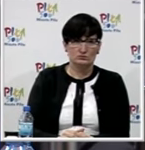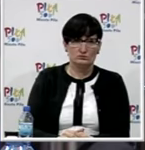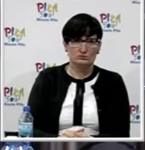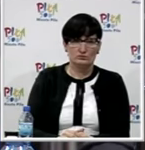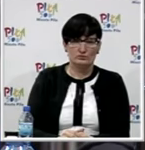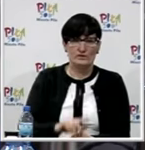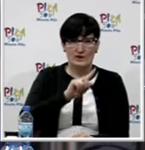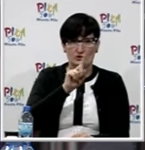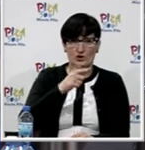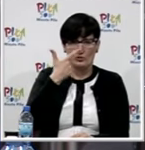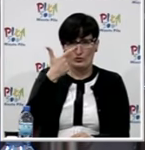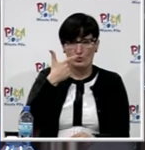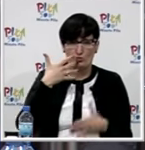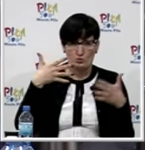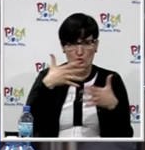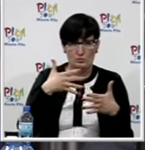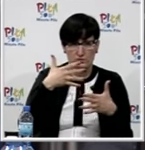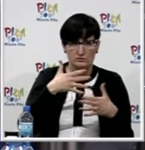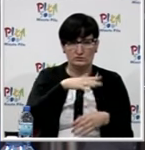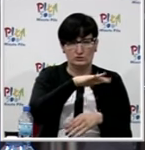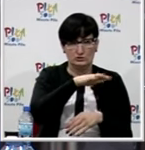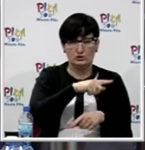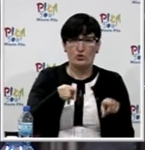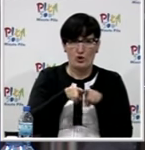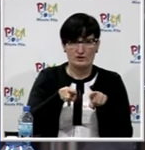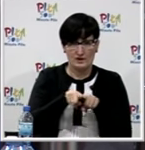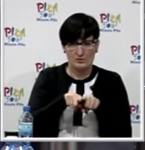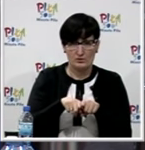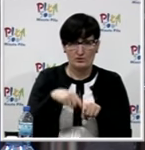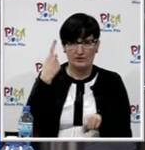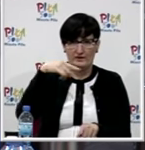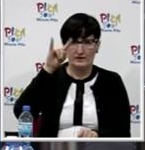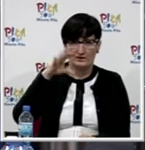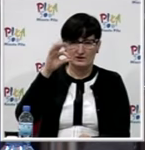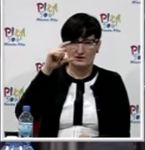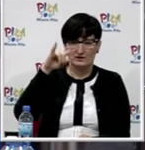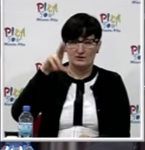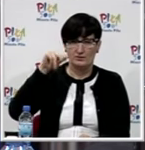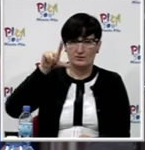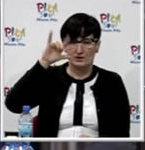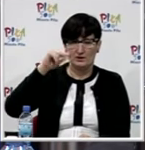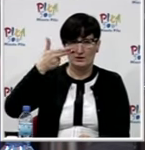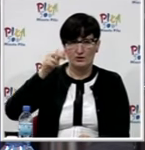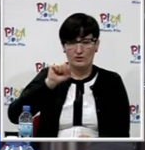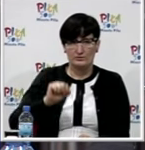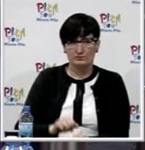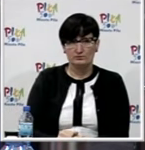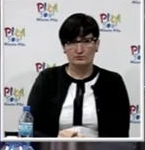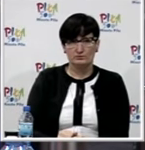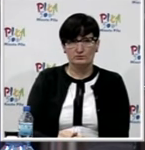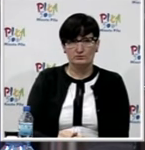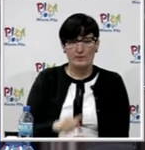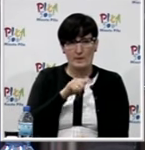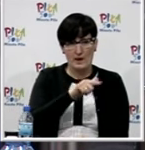z dwóch klubów zajmujących się tą samą dyscypliną, ten, który